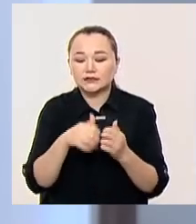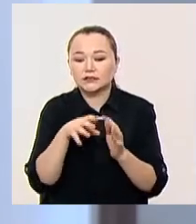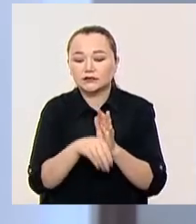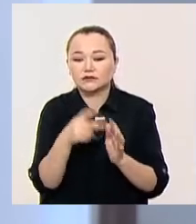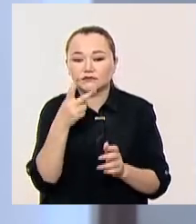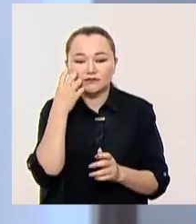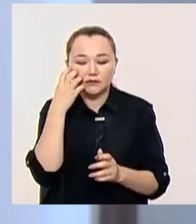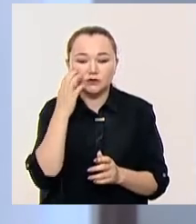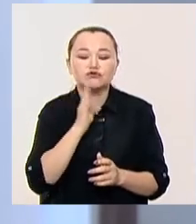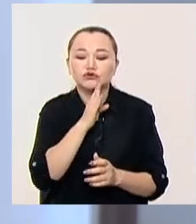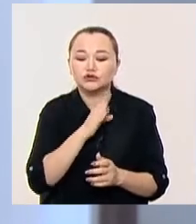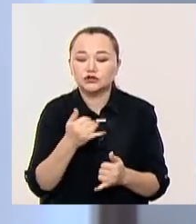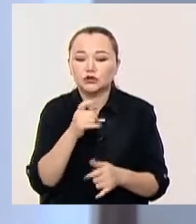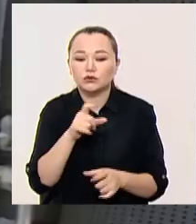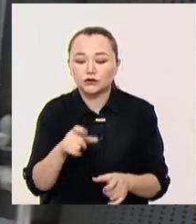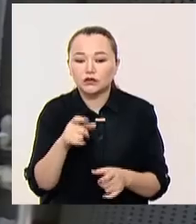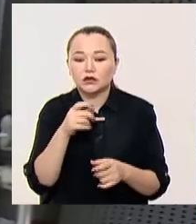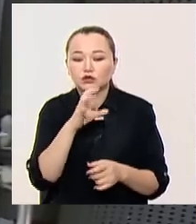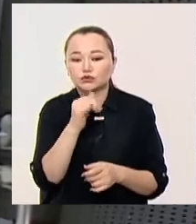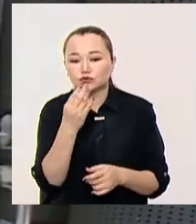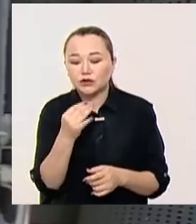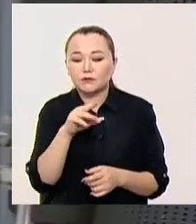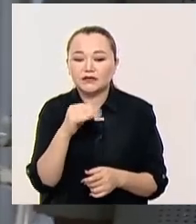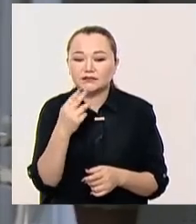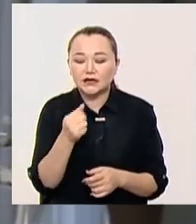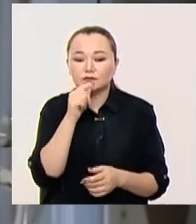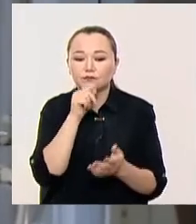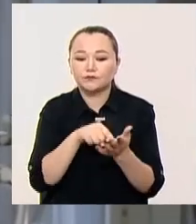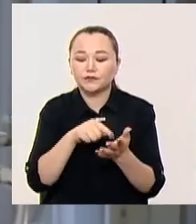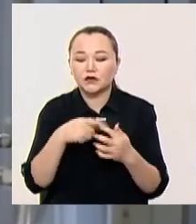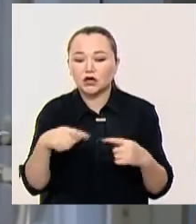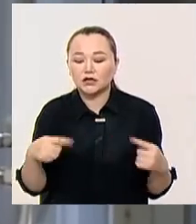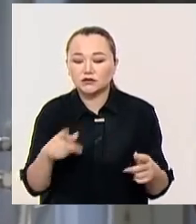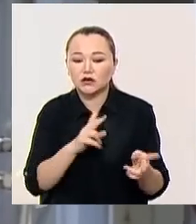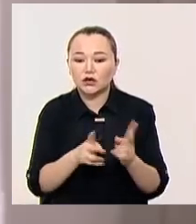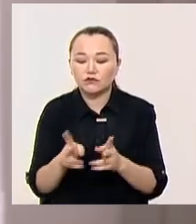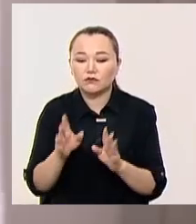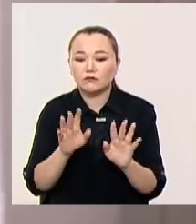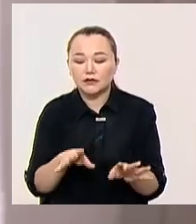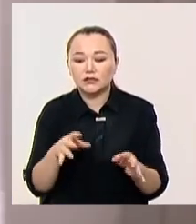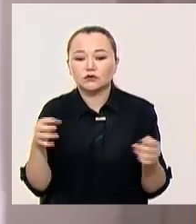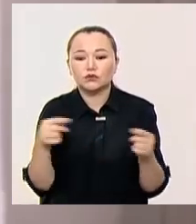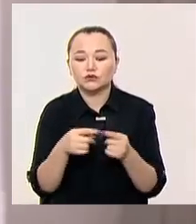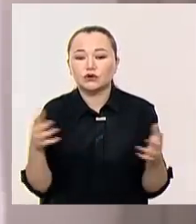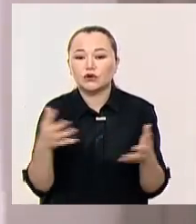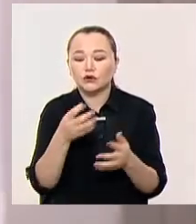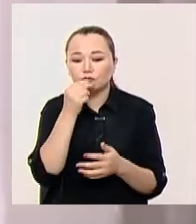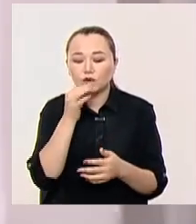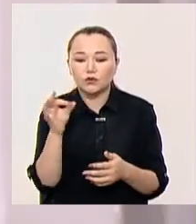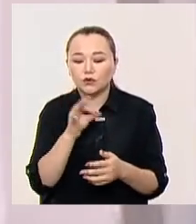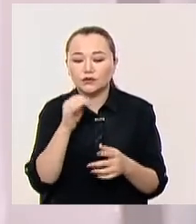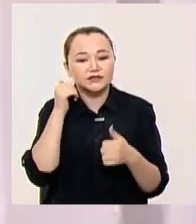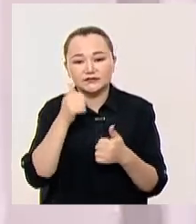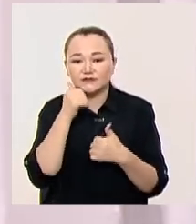жүкті әйел бар. Әзірге адамдардың суши, пицца және тауық етінен түрлі тағамдарды әзірлейтін орындағы нақты қандай астан уланғаны